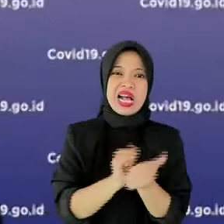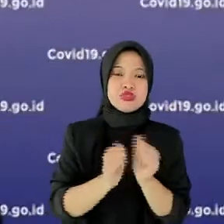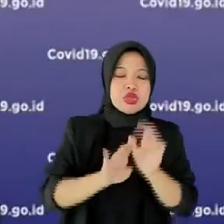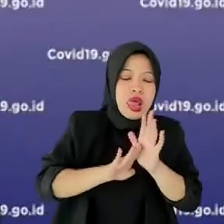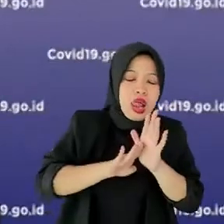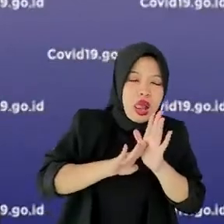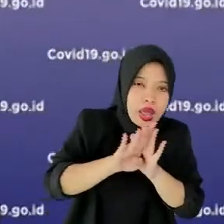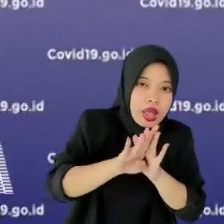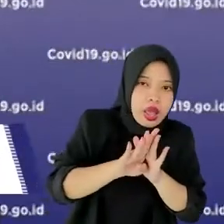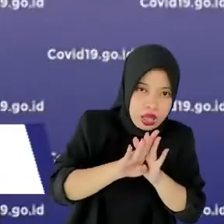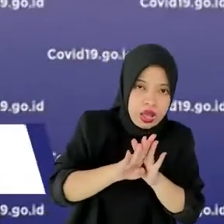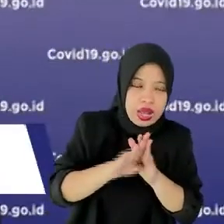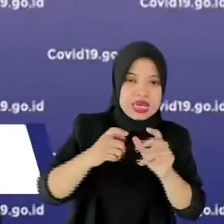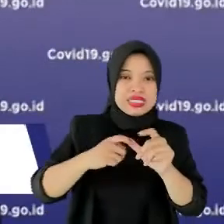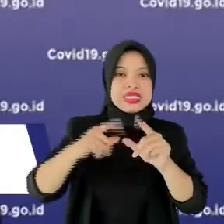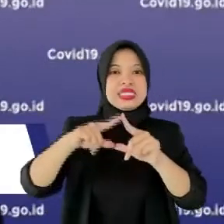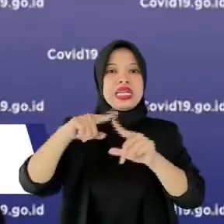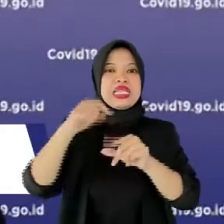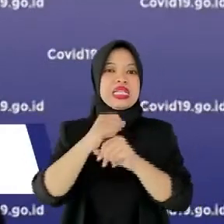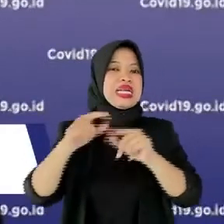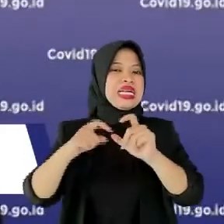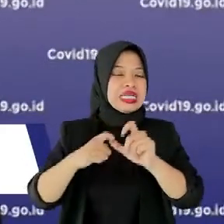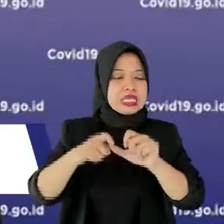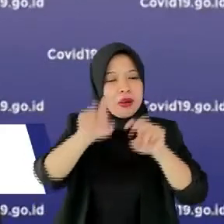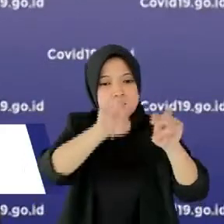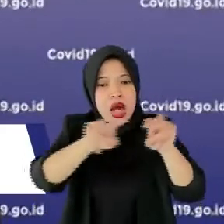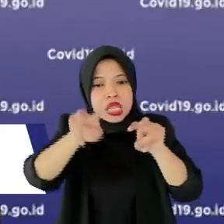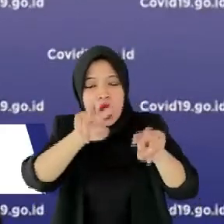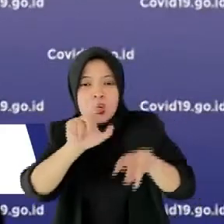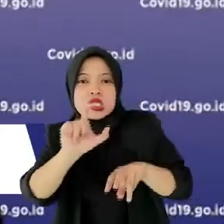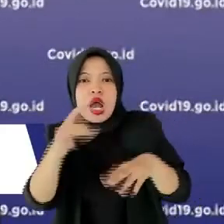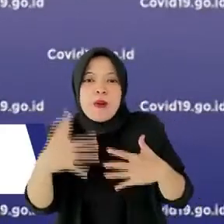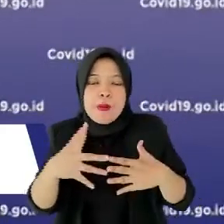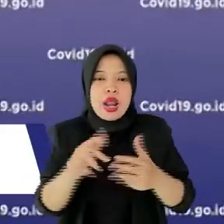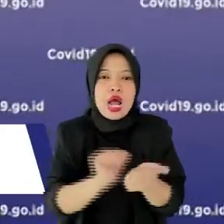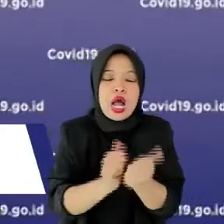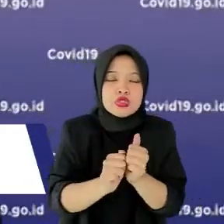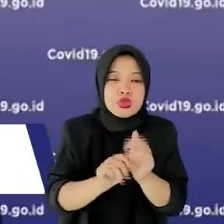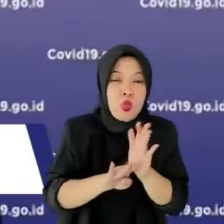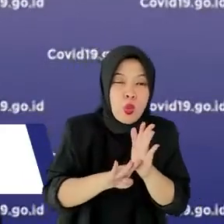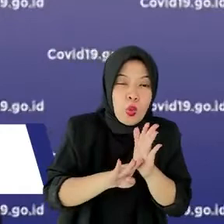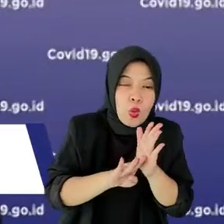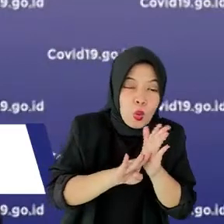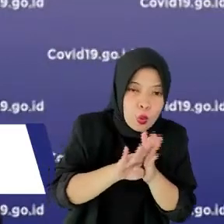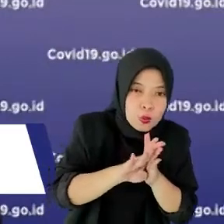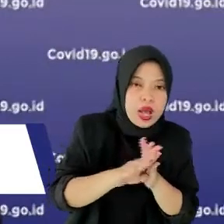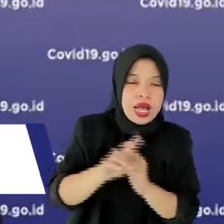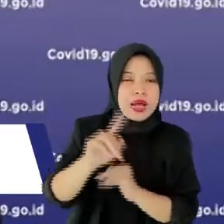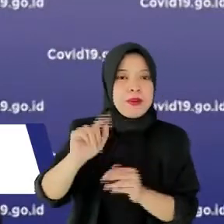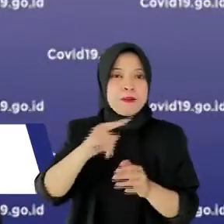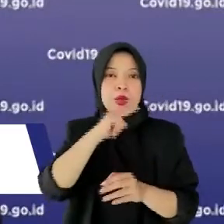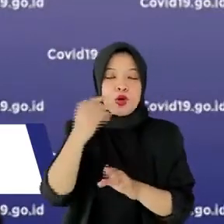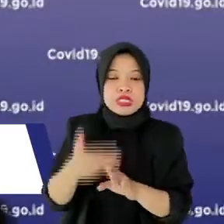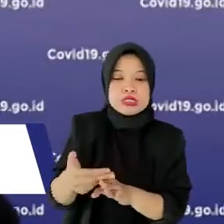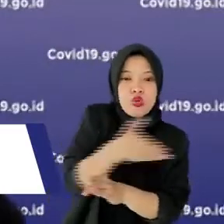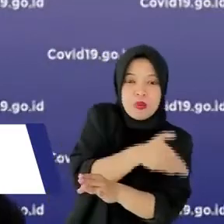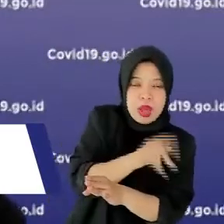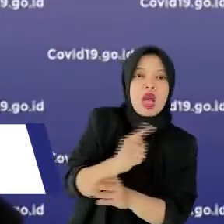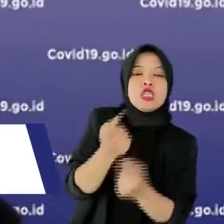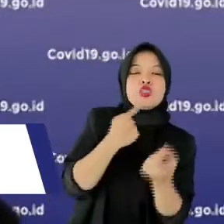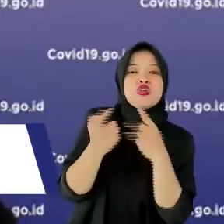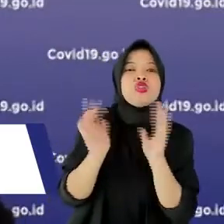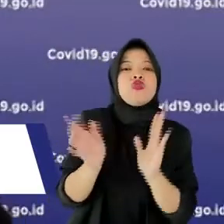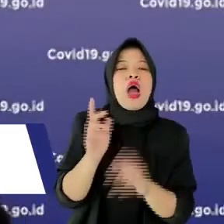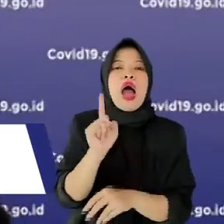kasus. Kita juga di Satgas nantiasa memantau bagaimana pergerakan kasus. Makanya kalau kita ingat pekan lalu atau dua pekan lalu kita sudah bahas